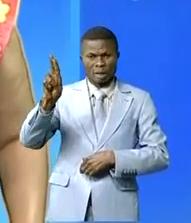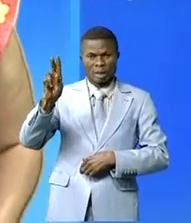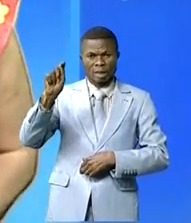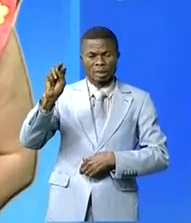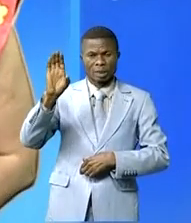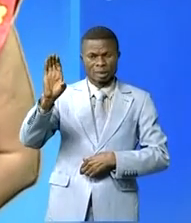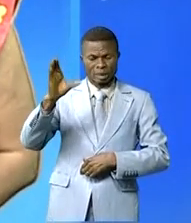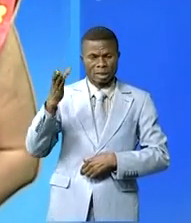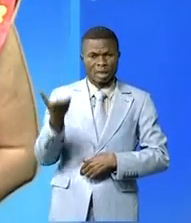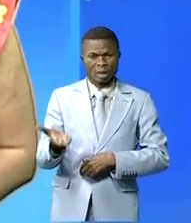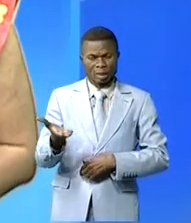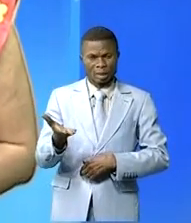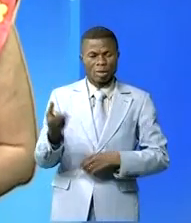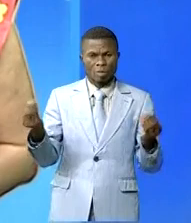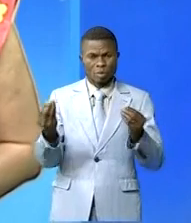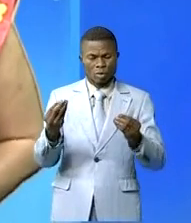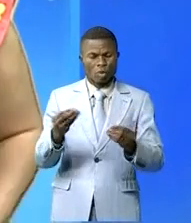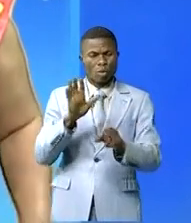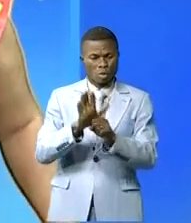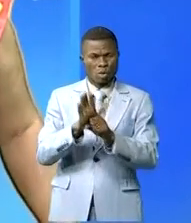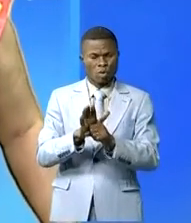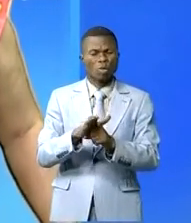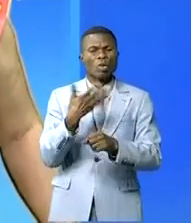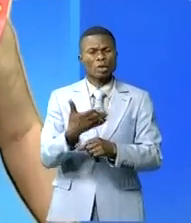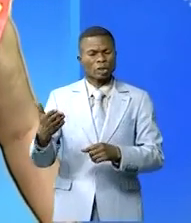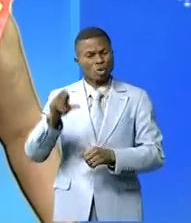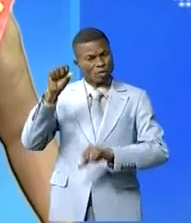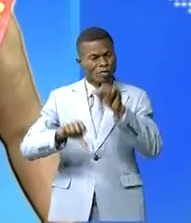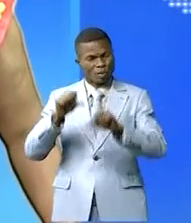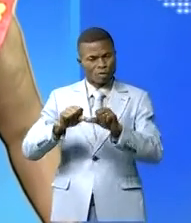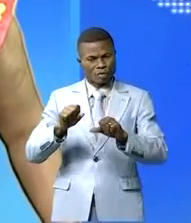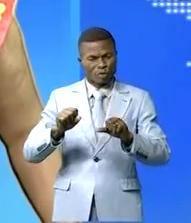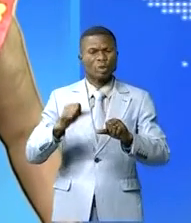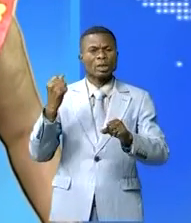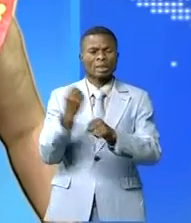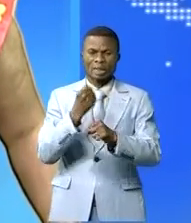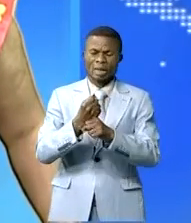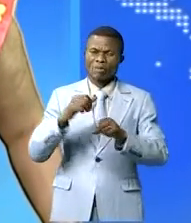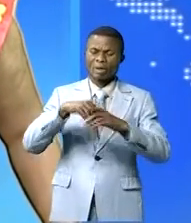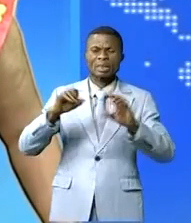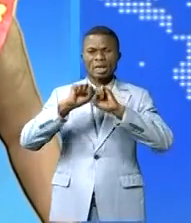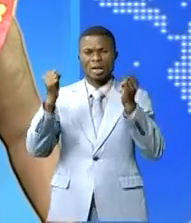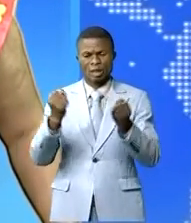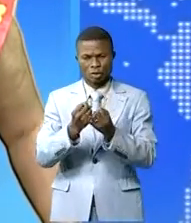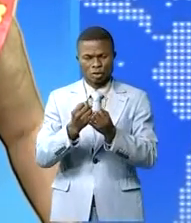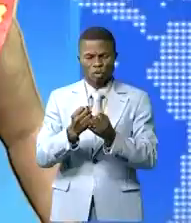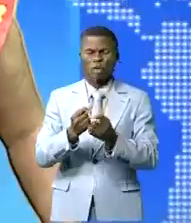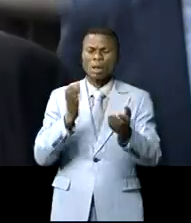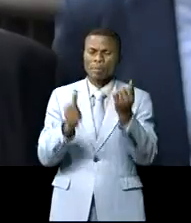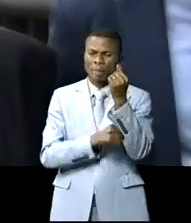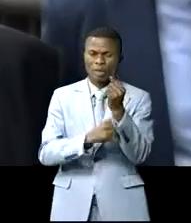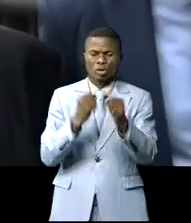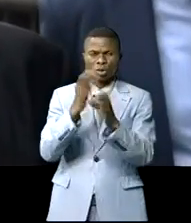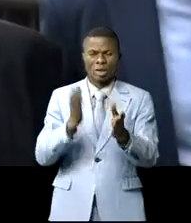radio-télévision nationale congolaise sur base d'un certain nombre de revendications socio-professionnelles. Les syndicalistes se sont exprimés.